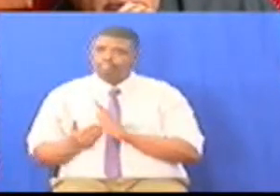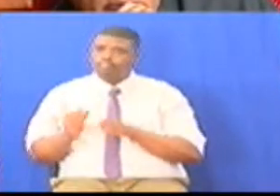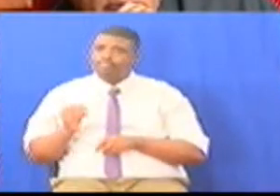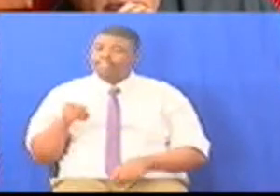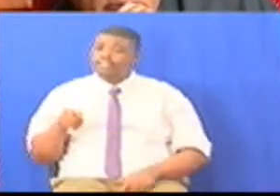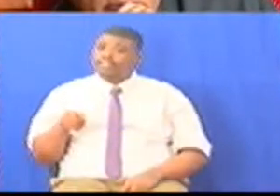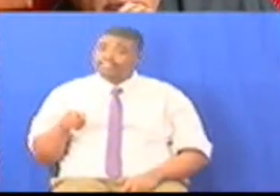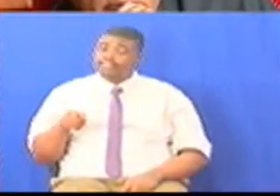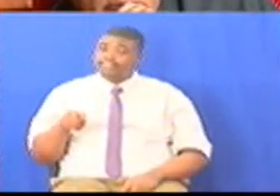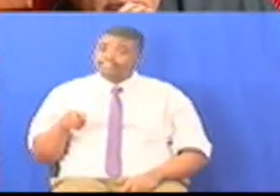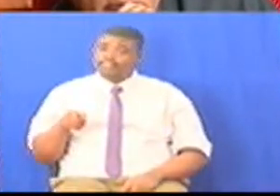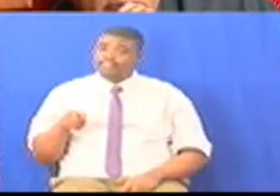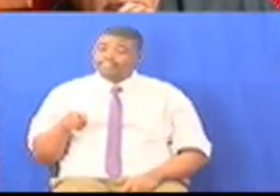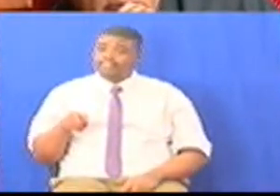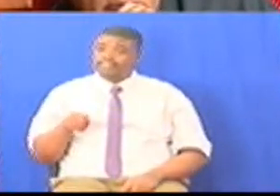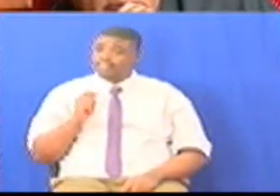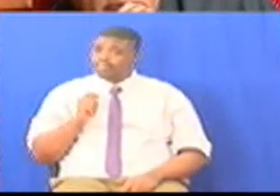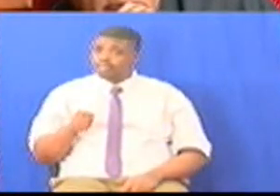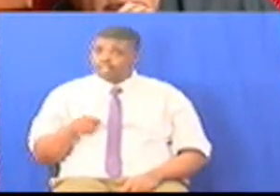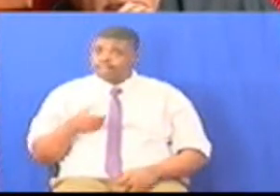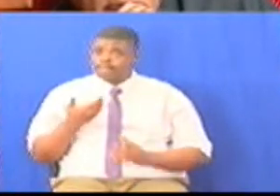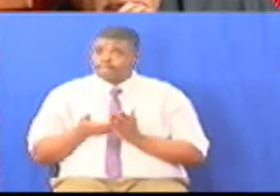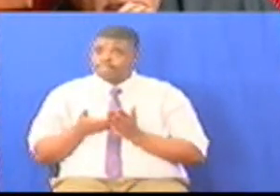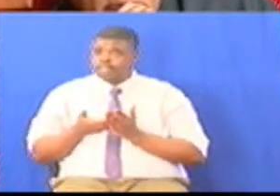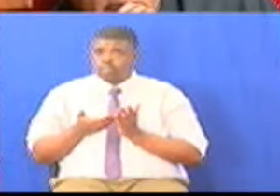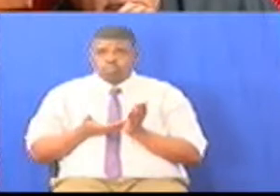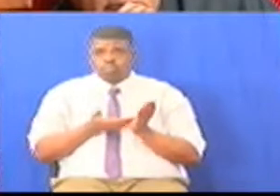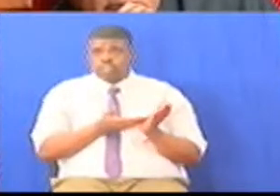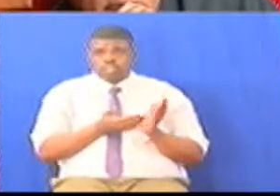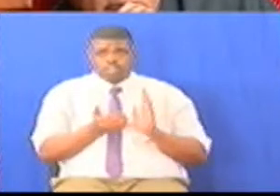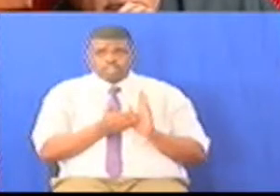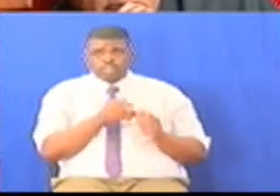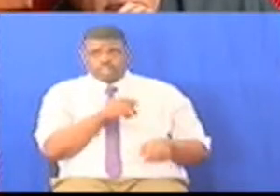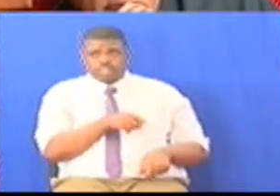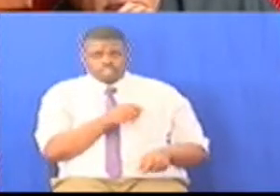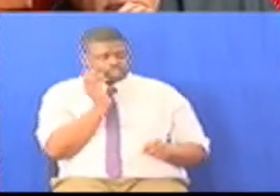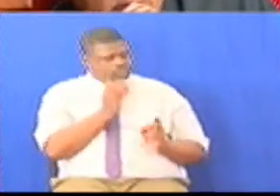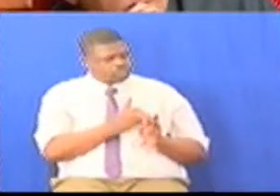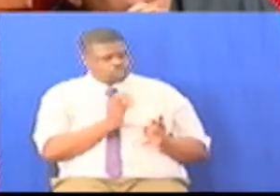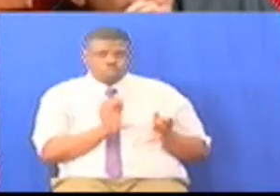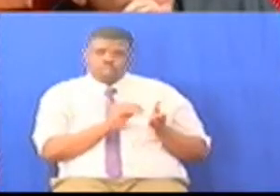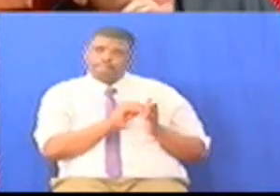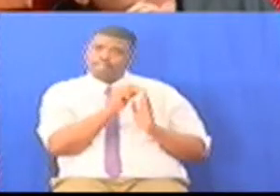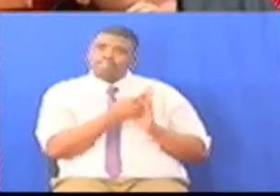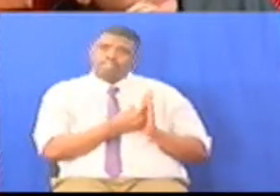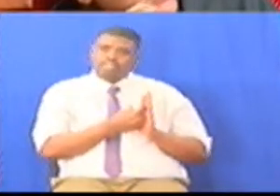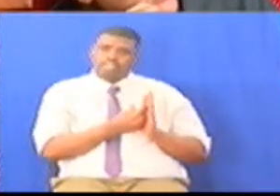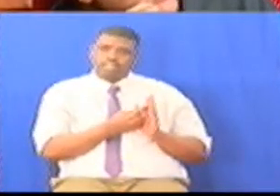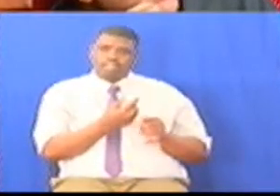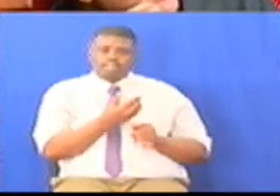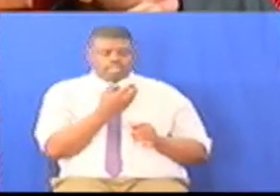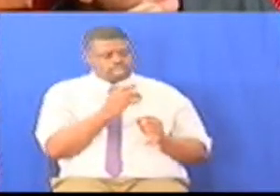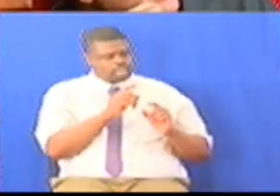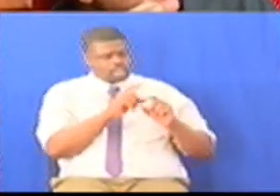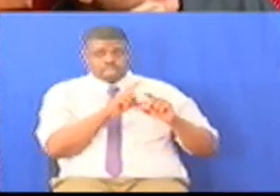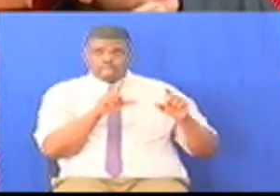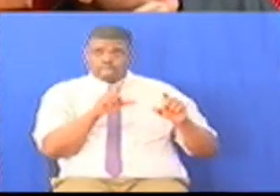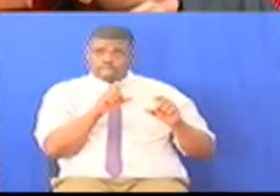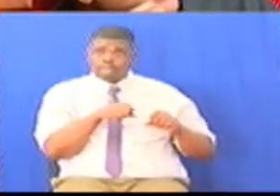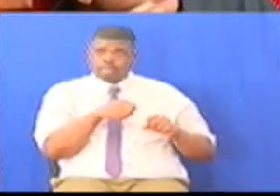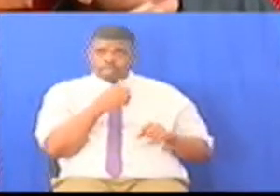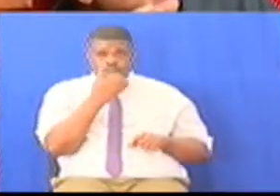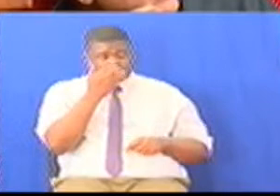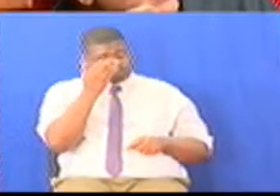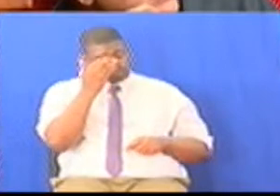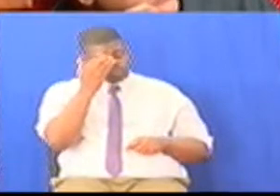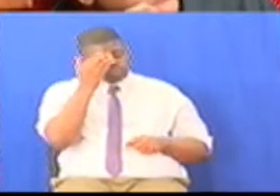ya 123, Mheshimiwa Spika, mapendekezo ya mswada katika sheria yanakusudia kuweka masharti ya kuwa na namba ya utambulisho wa mlipa kodi ya